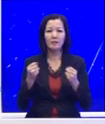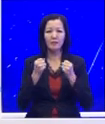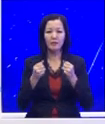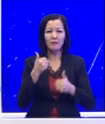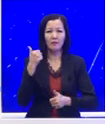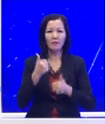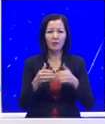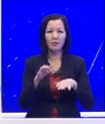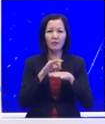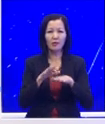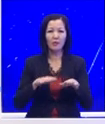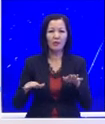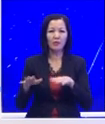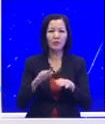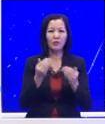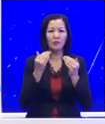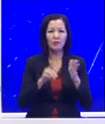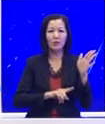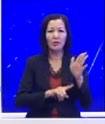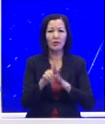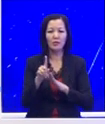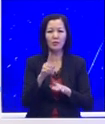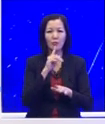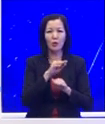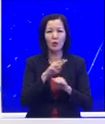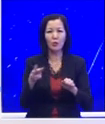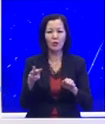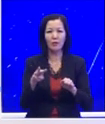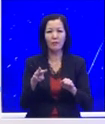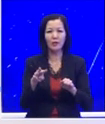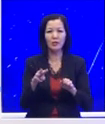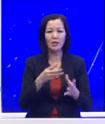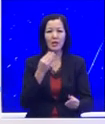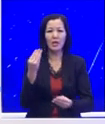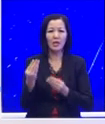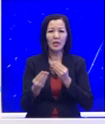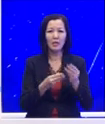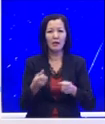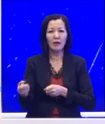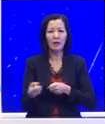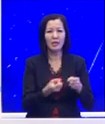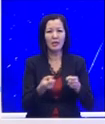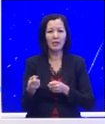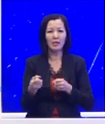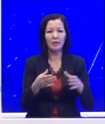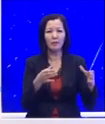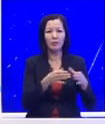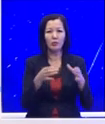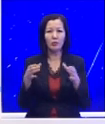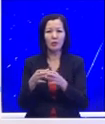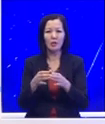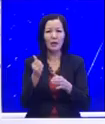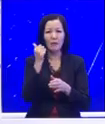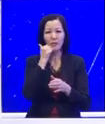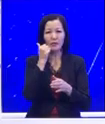Спортивные матчи, проходящие на территории страны, сегодня начались с минуты молчания. Игра континентальной хоккейной лиги между командами «Барс» и «Московская